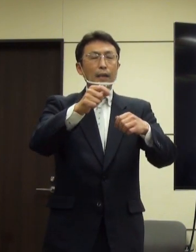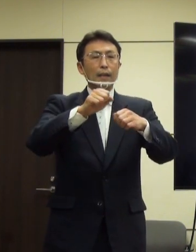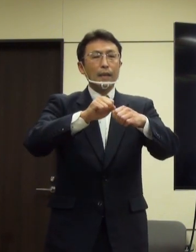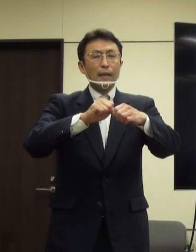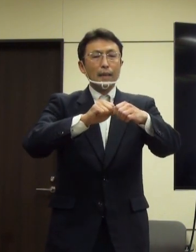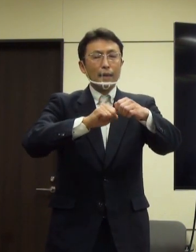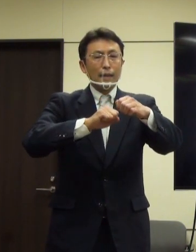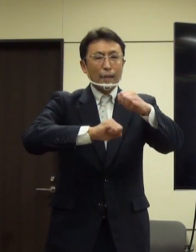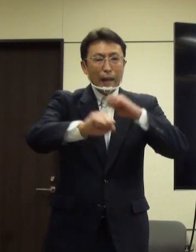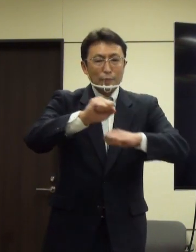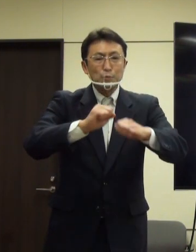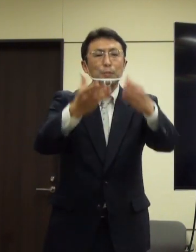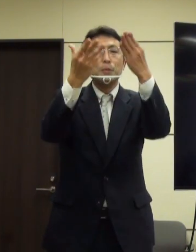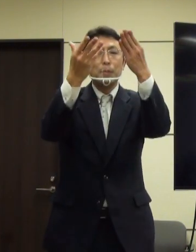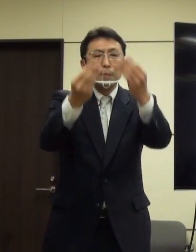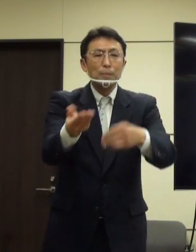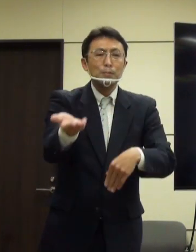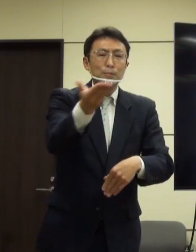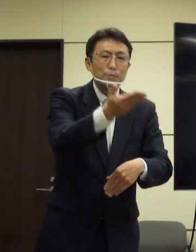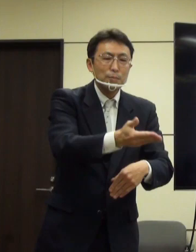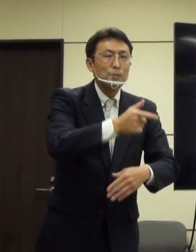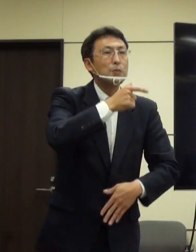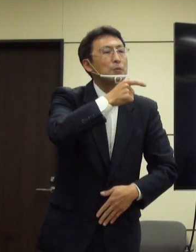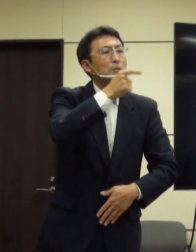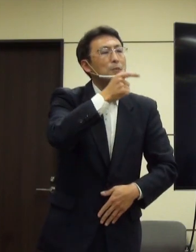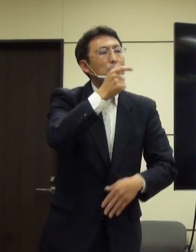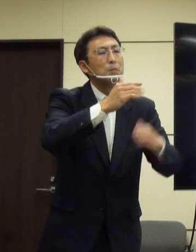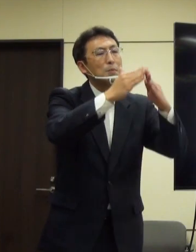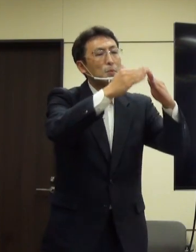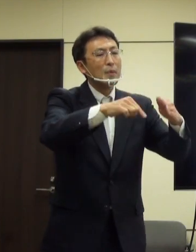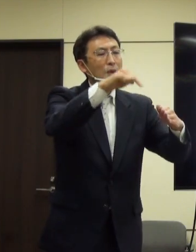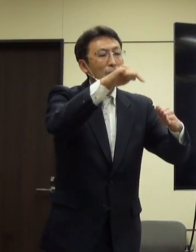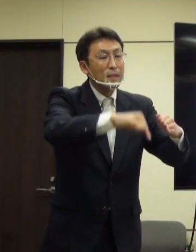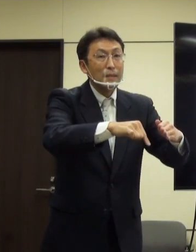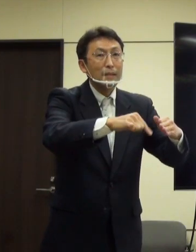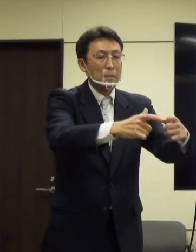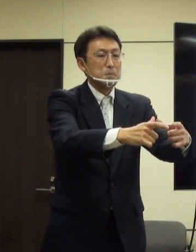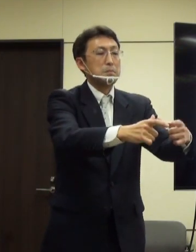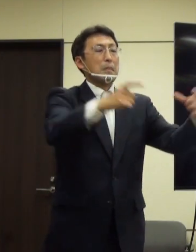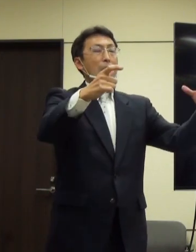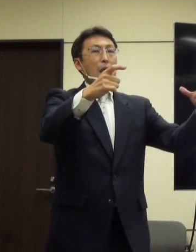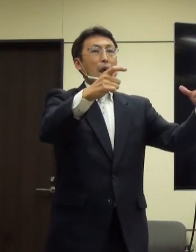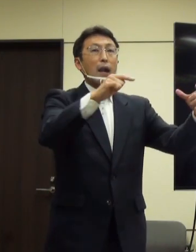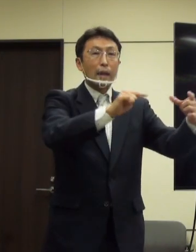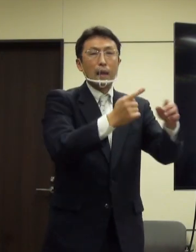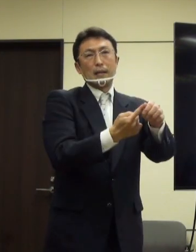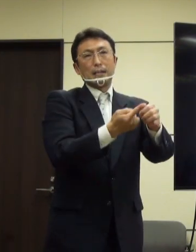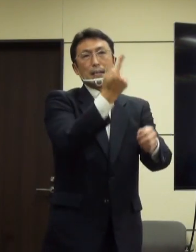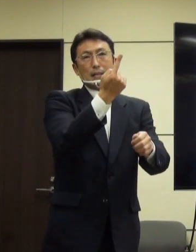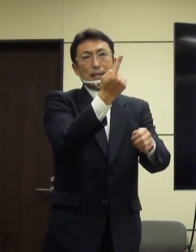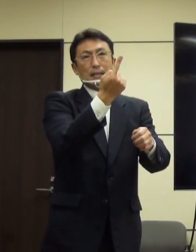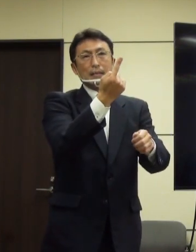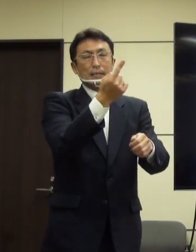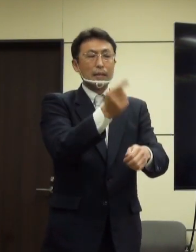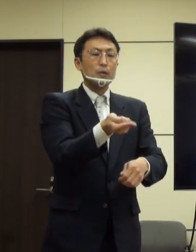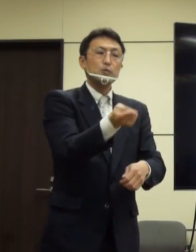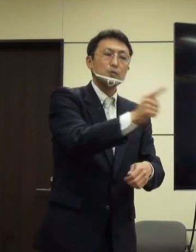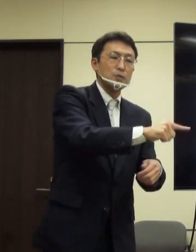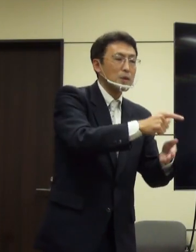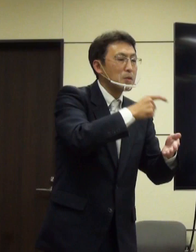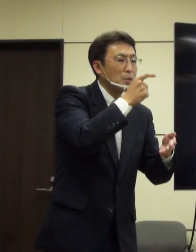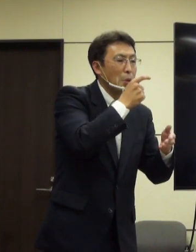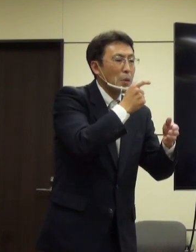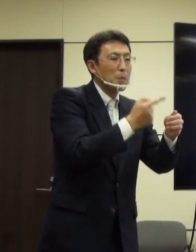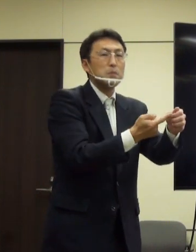変えベースに広がっていた部分が我々最初にわかったわけでありますがそのまま月の飲み会がありまた一方で